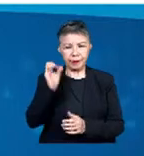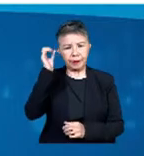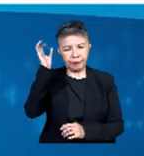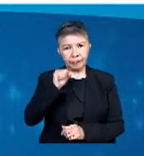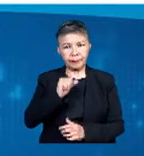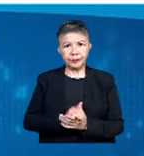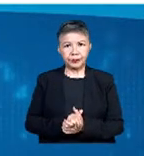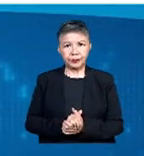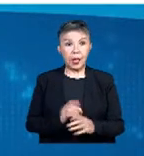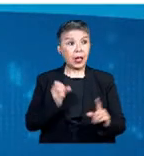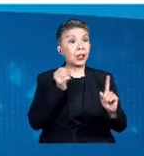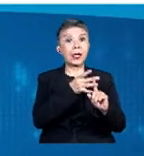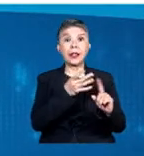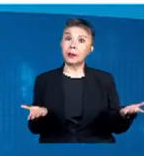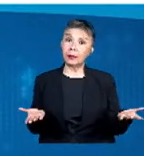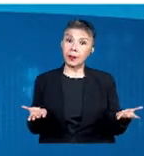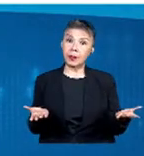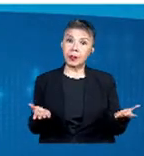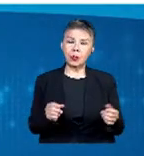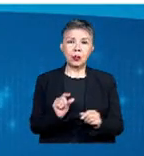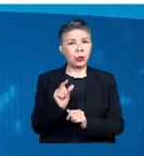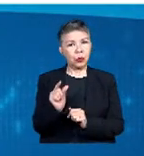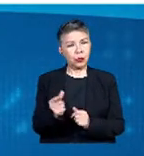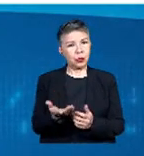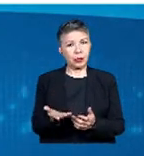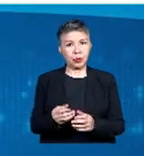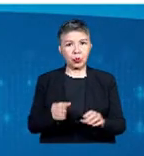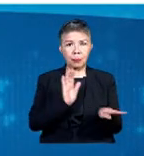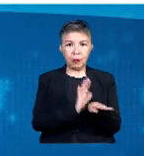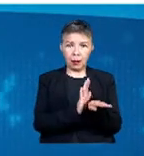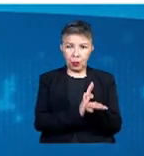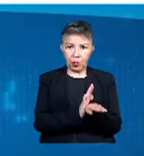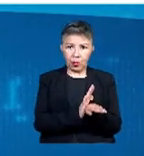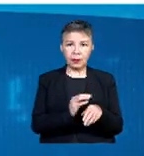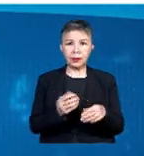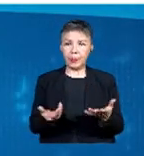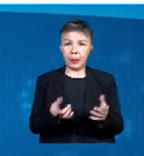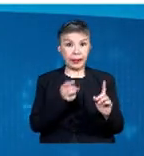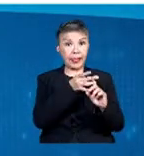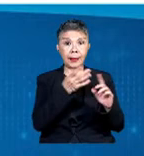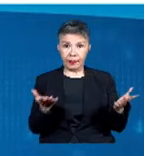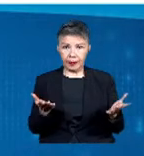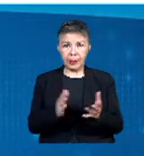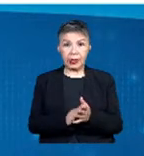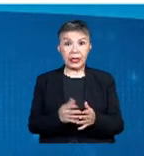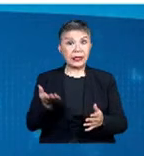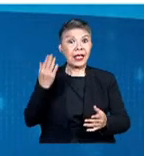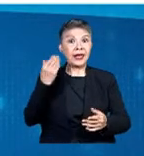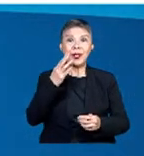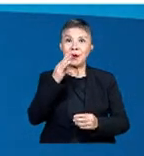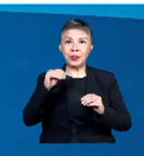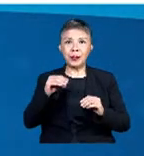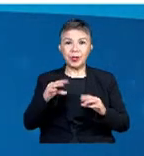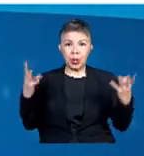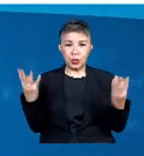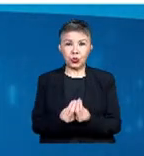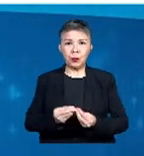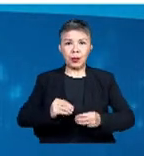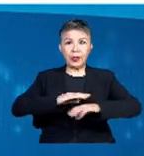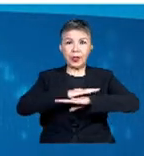Aha, baik. Targetnya seperti apa, Pak, untuk Papua dalam hal ini ya? Apalagi kalau misalnya tadi dikatakan mayoritas